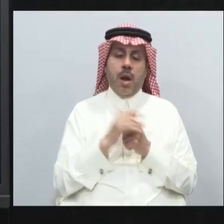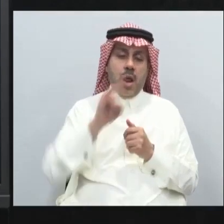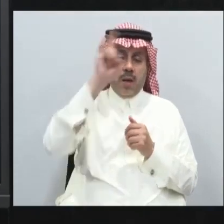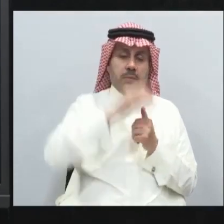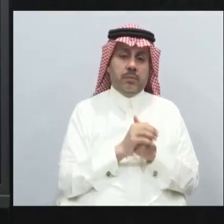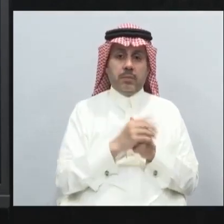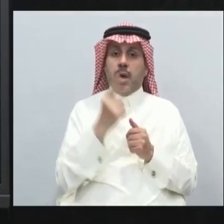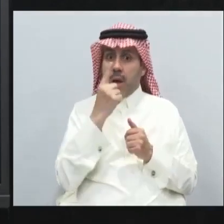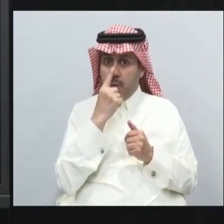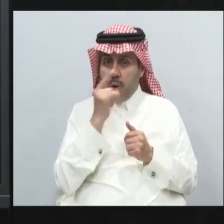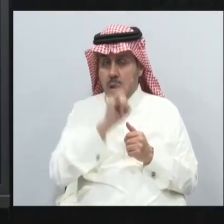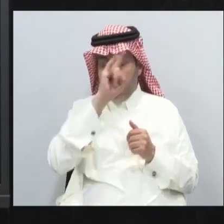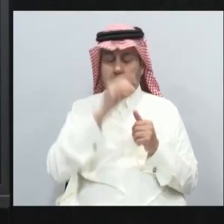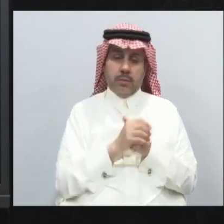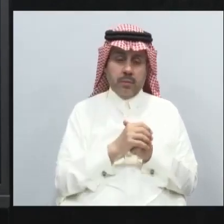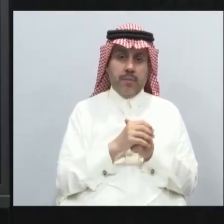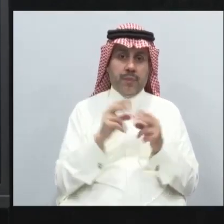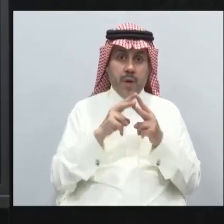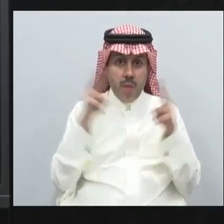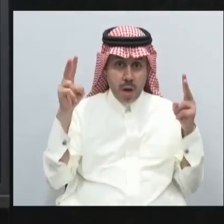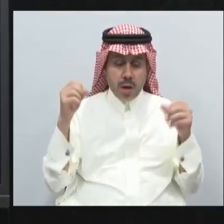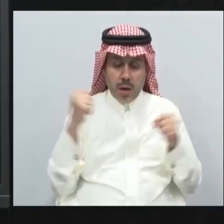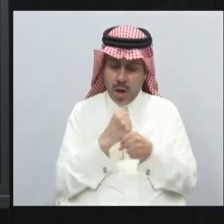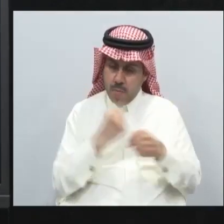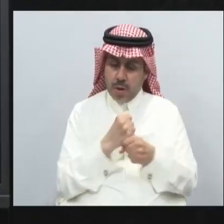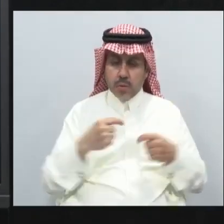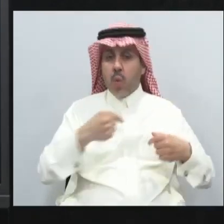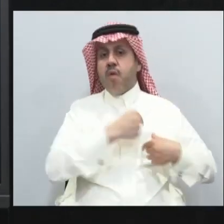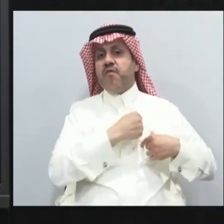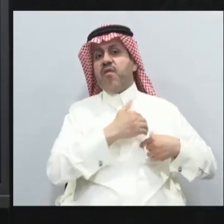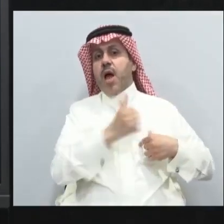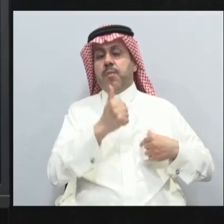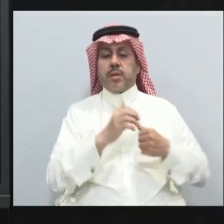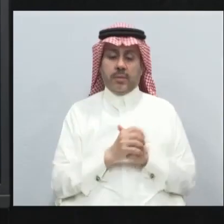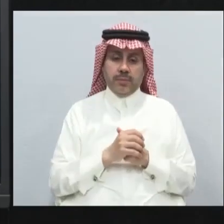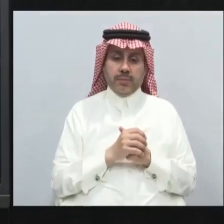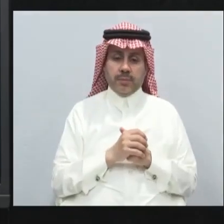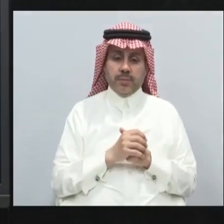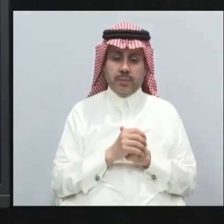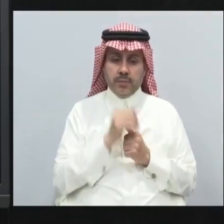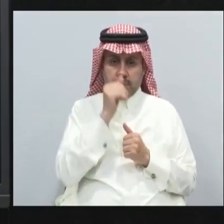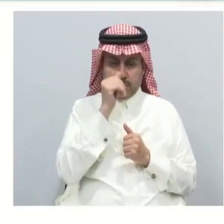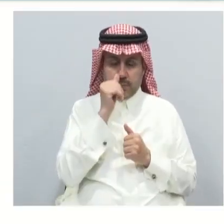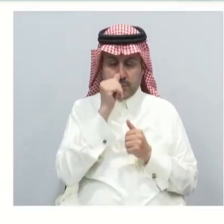ولما اقترته ظاهرا في اعمالك وباطنا في قلبك يقول